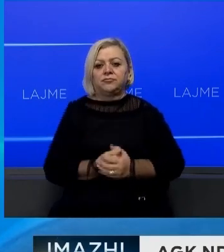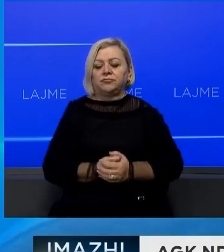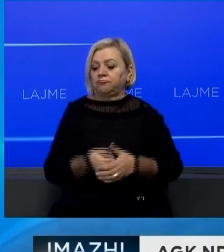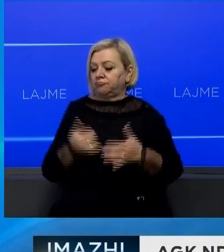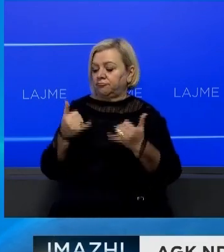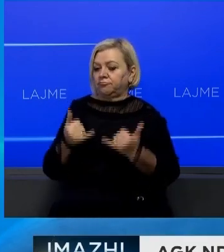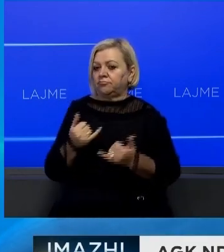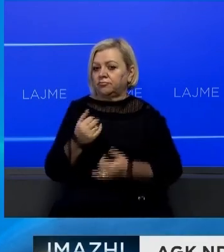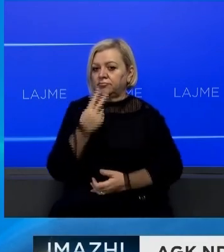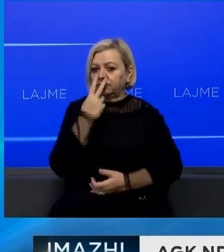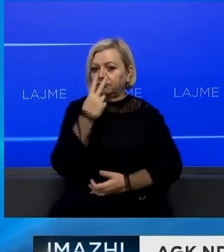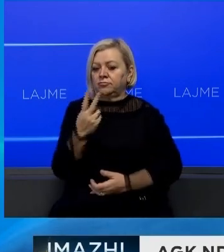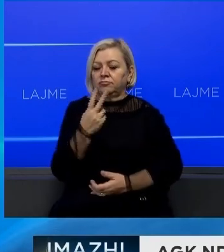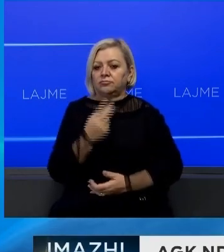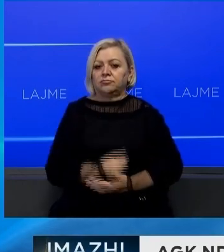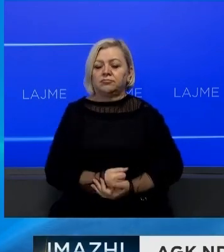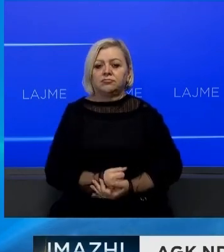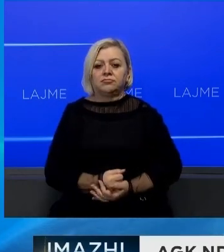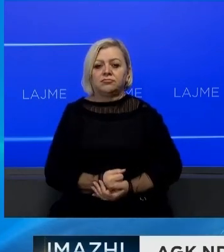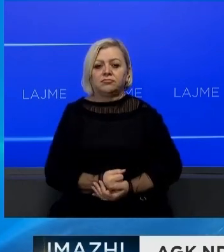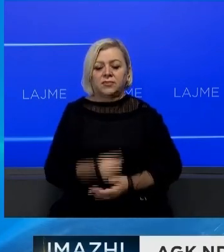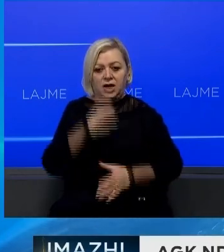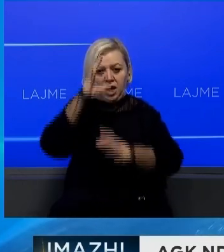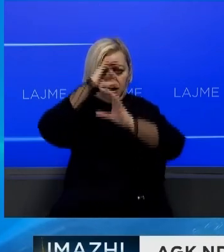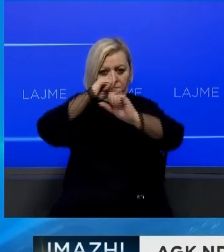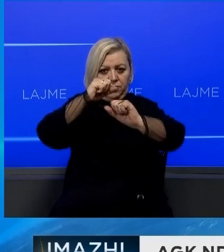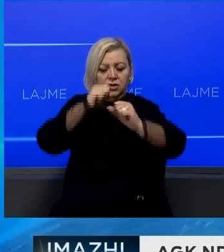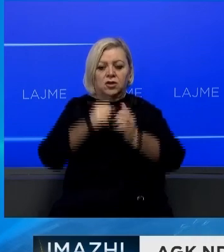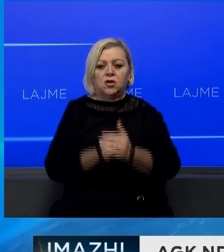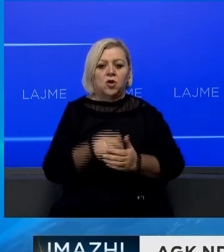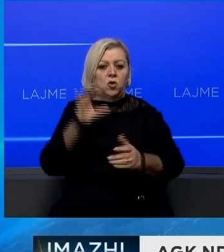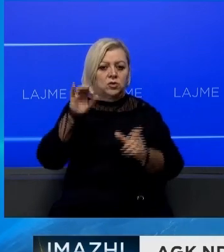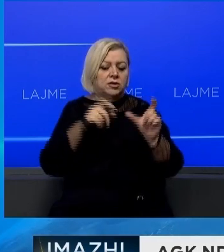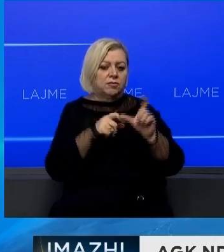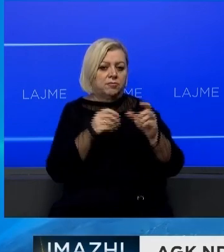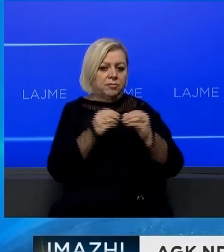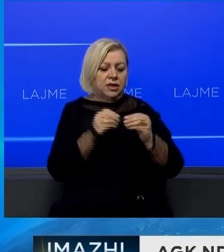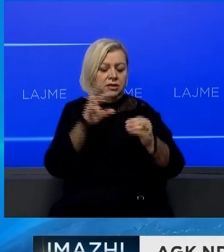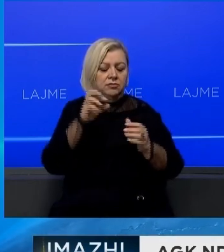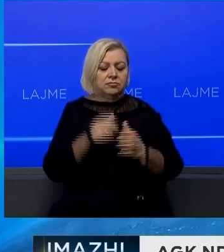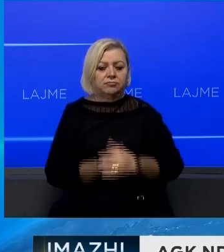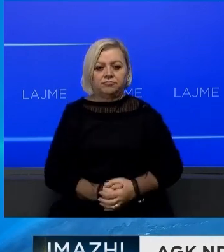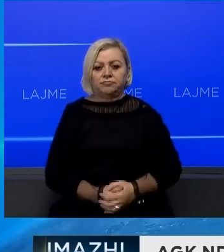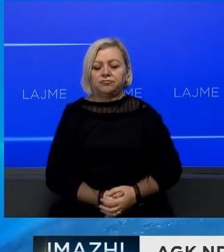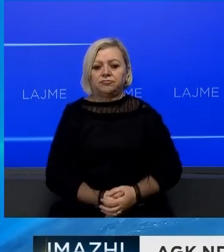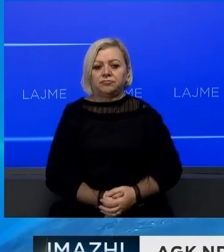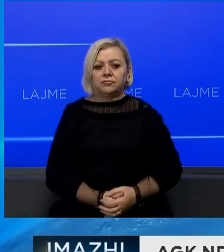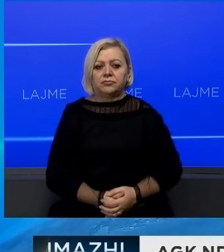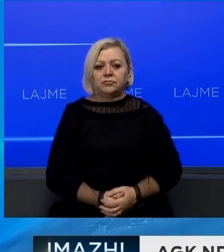ta ndjekim tashmë adresimin e ambasadorit të OSB-së Davenport.